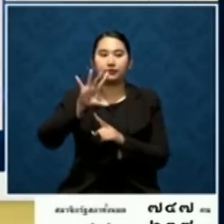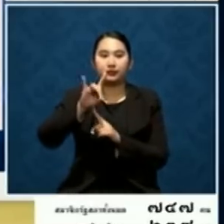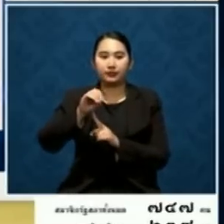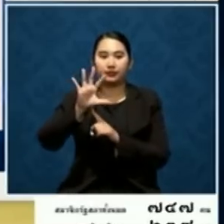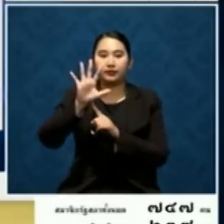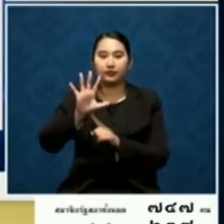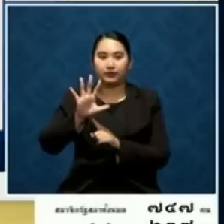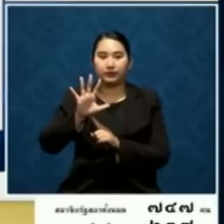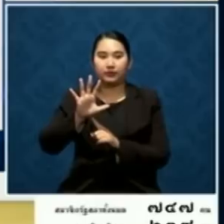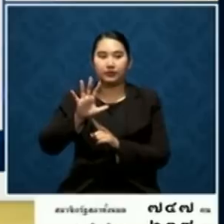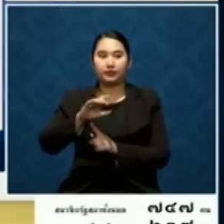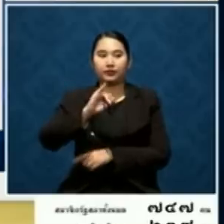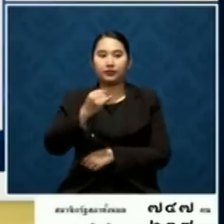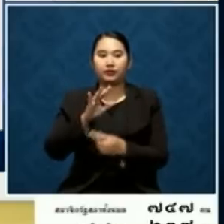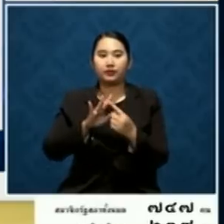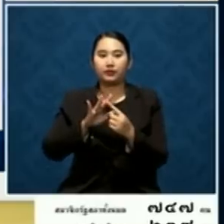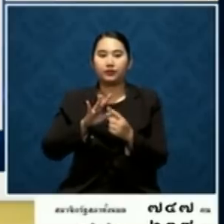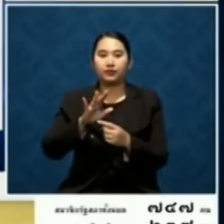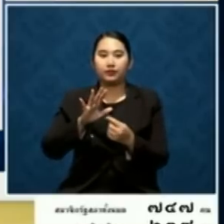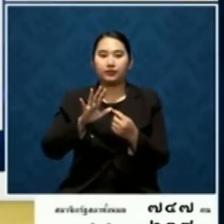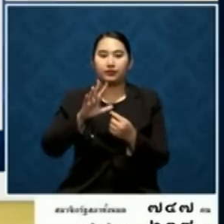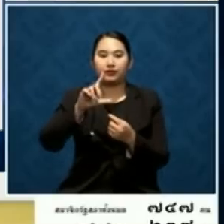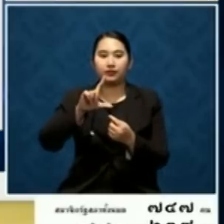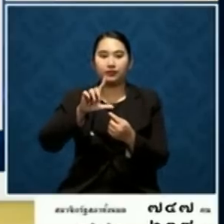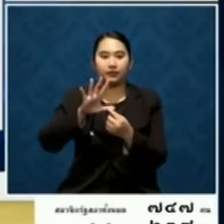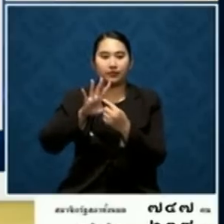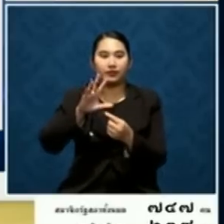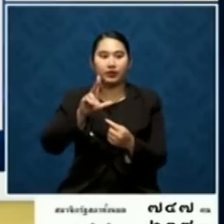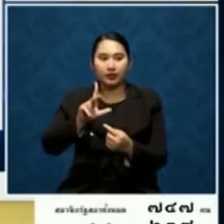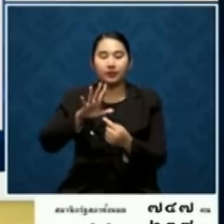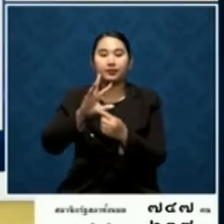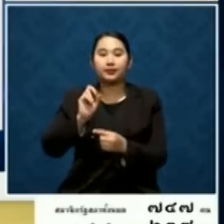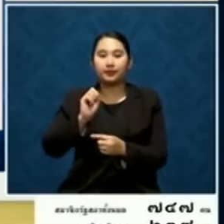85นางจุฬาลักษณ์ขันสุธรรม ไม่เห็นชอบค่ะ